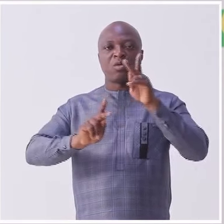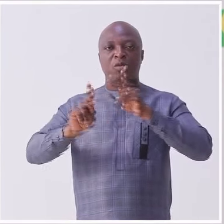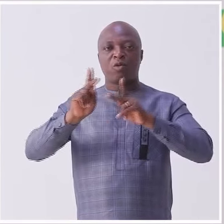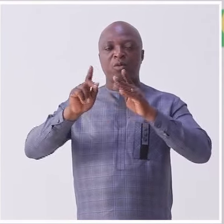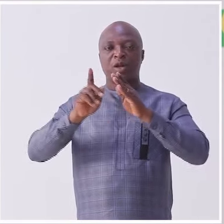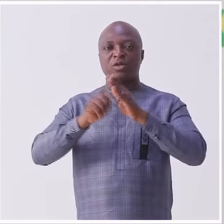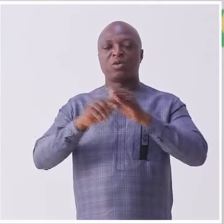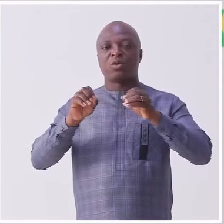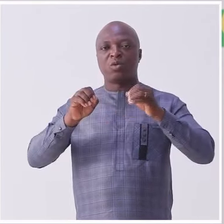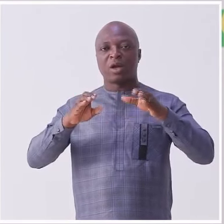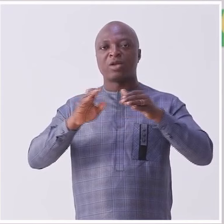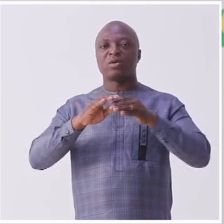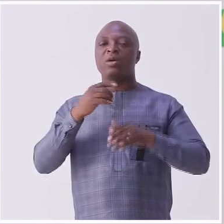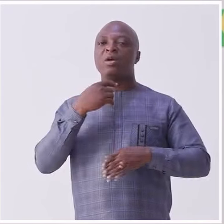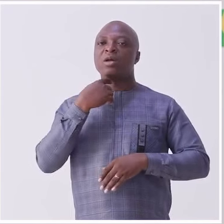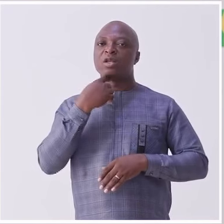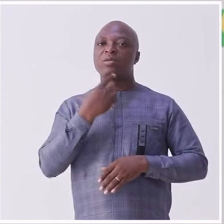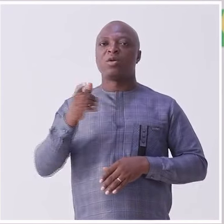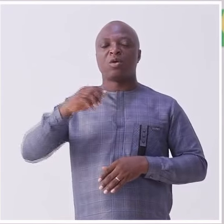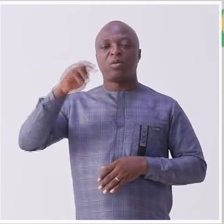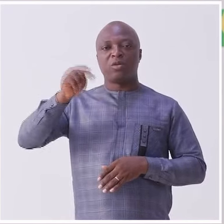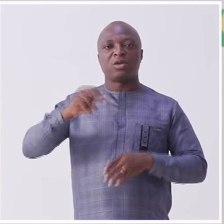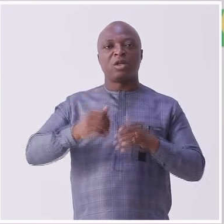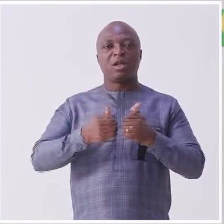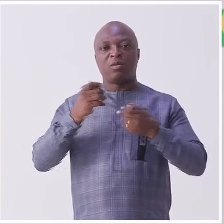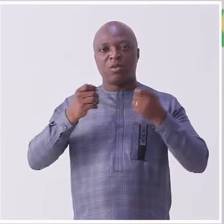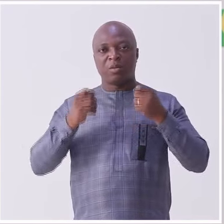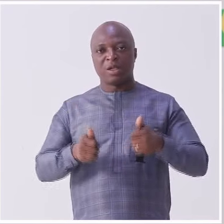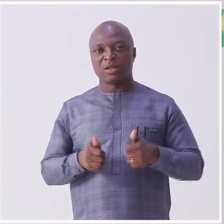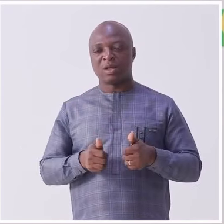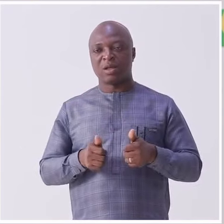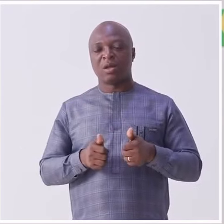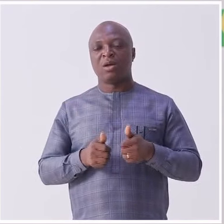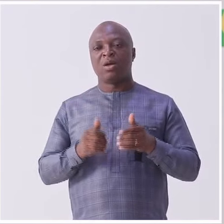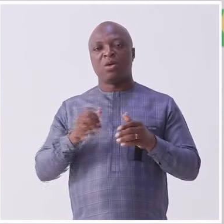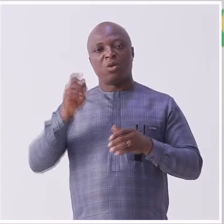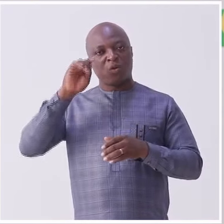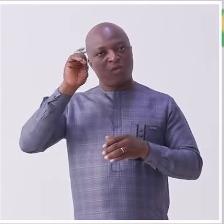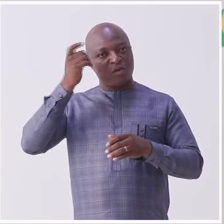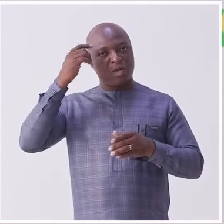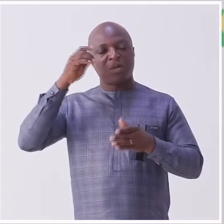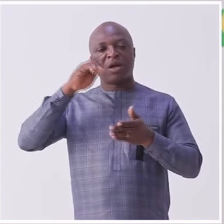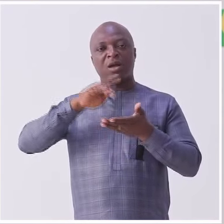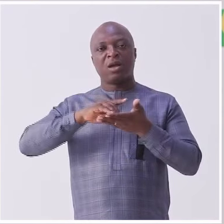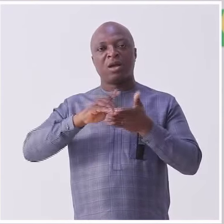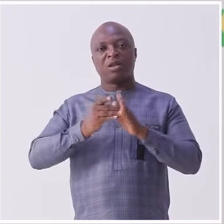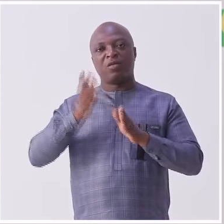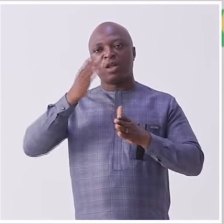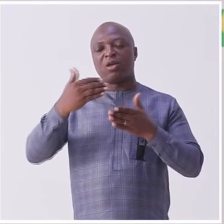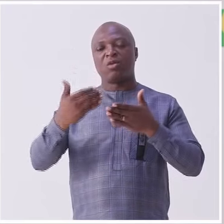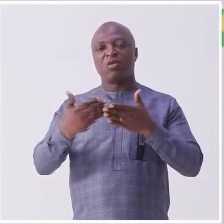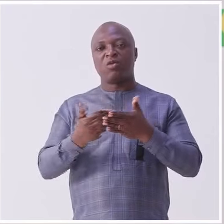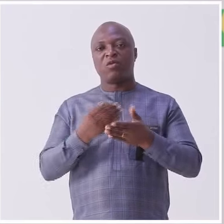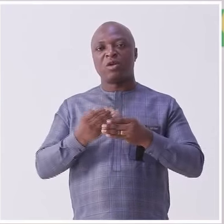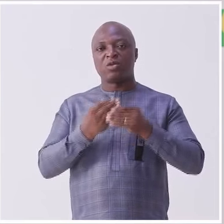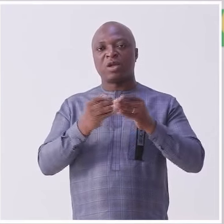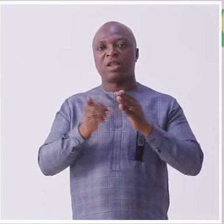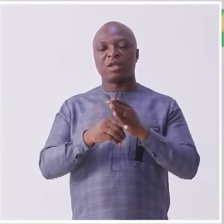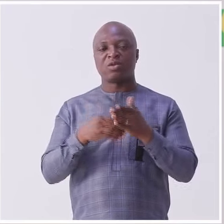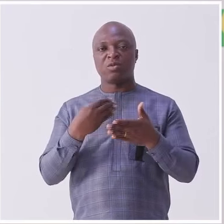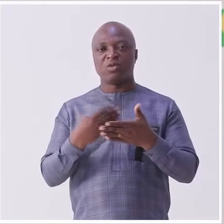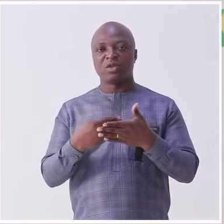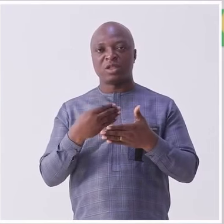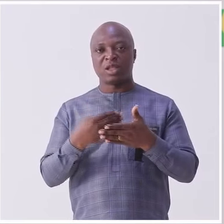populations l'occasion d'exprimer leurs besoins les plus pressants, le gouvernement définira de nouvelles orientations